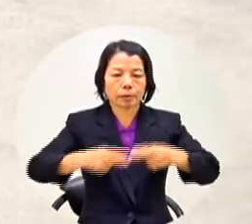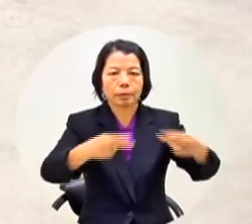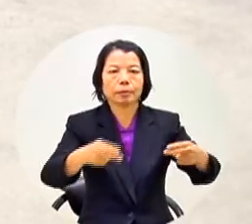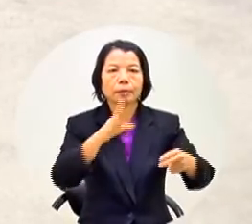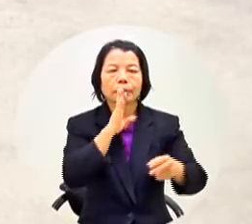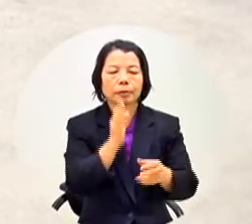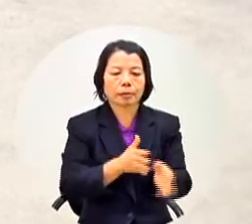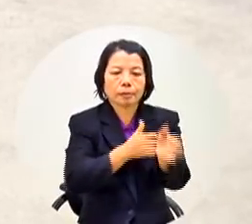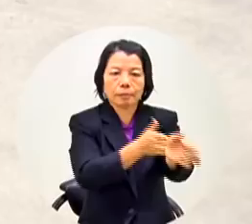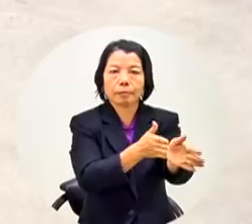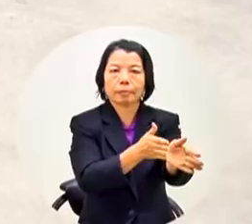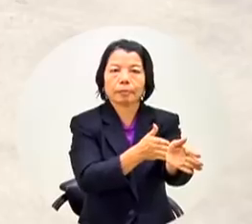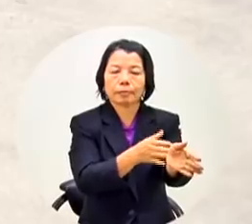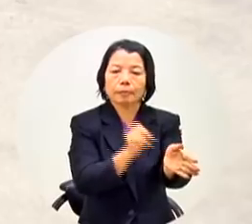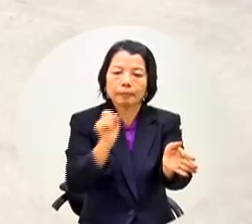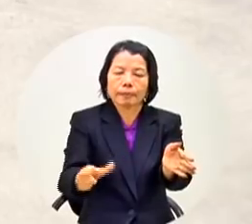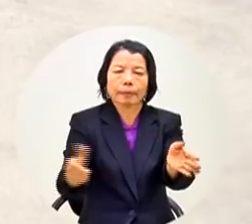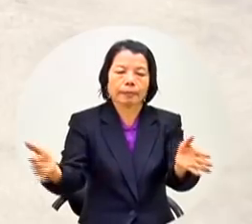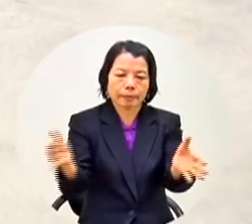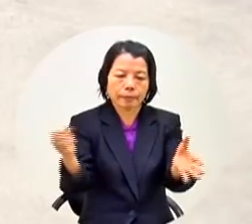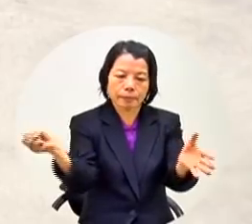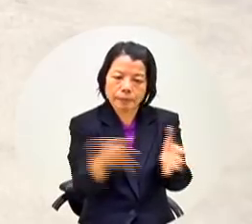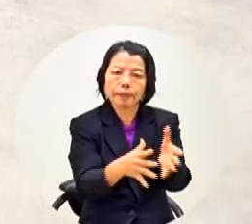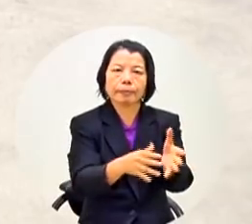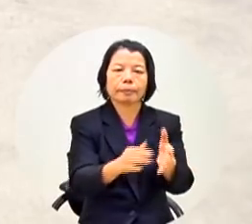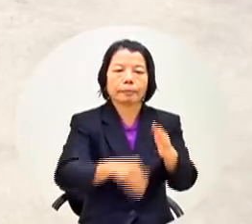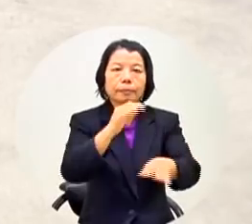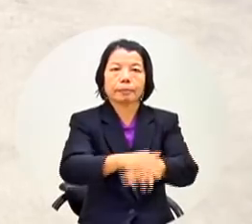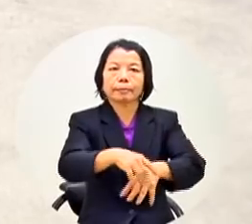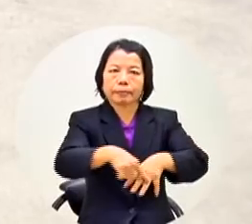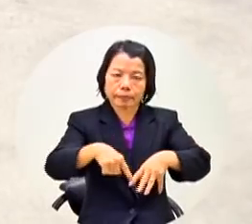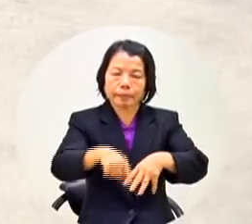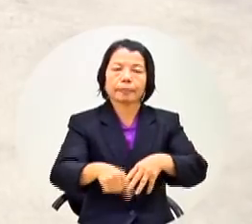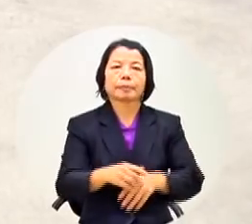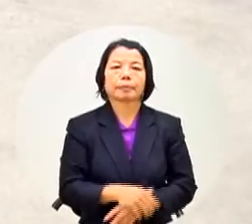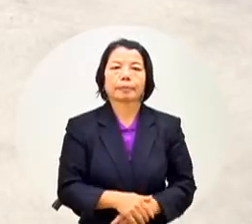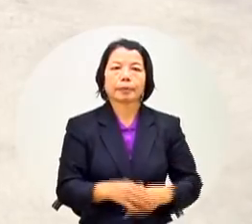那目前二阶捷运建设一个办理情形如下。